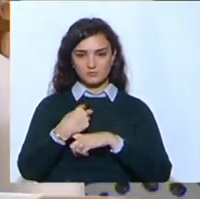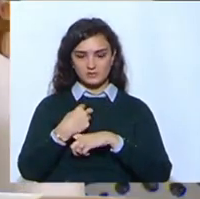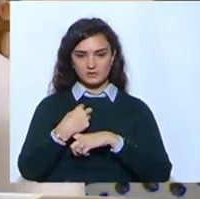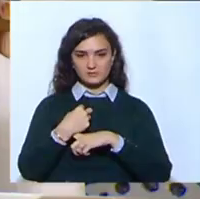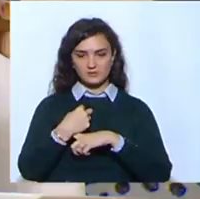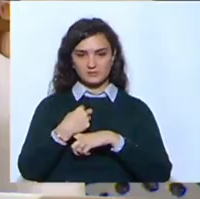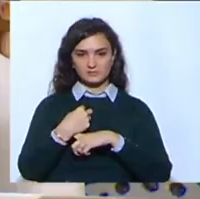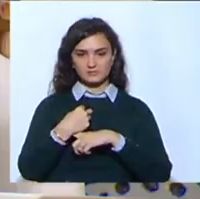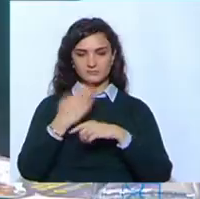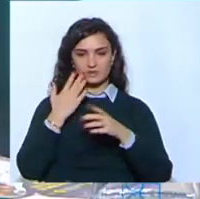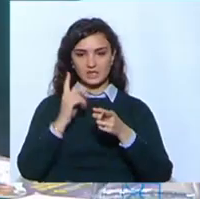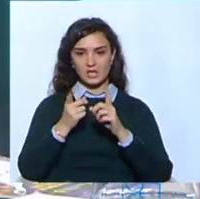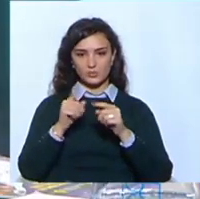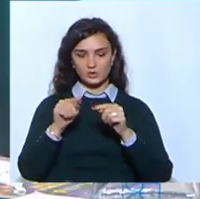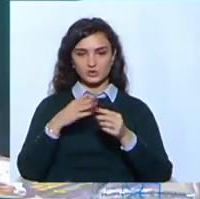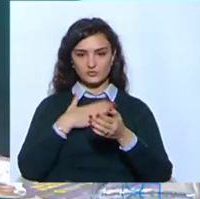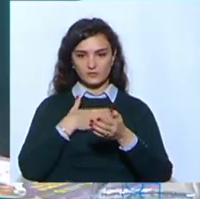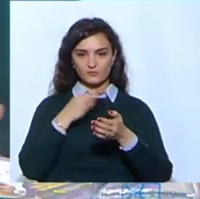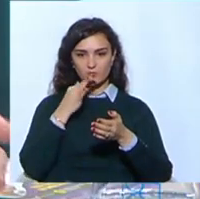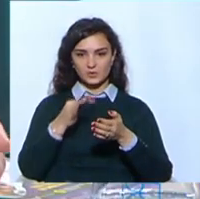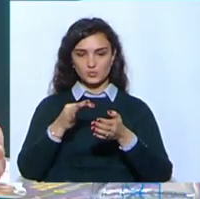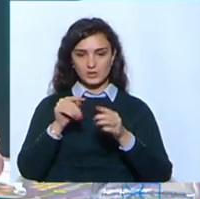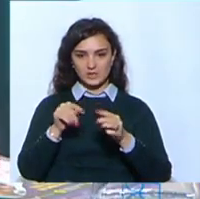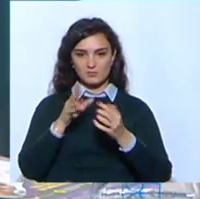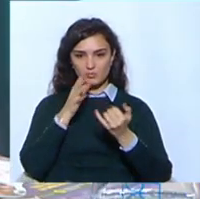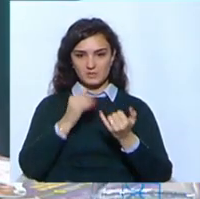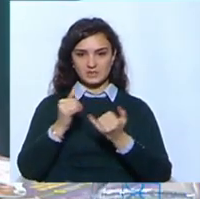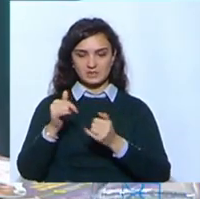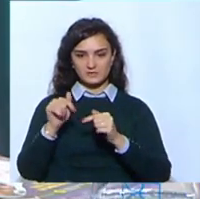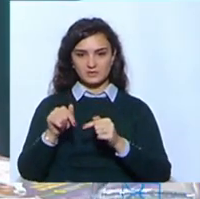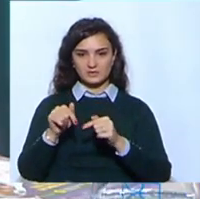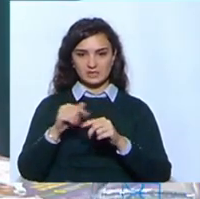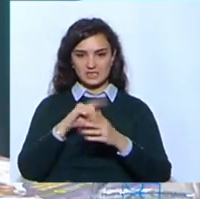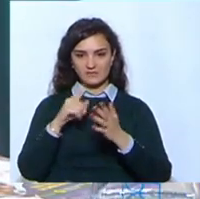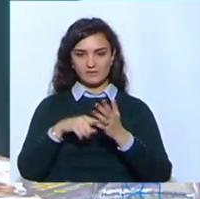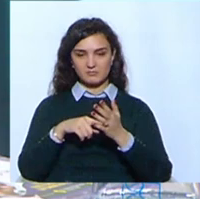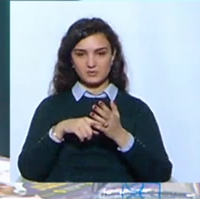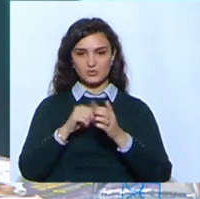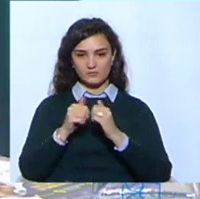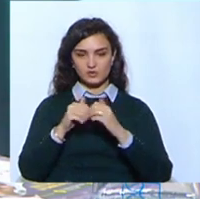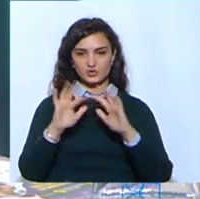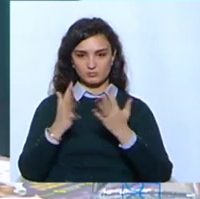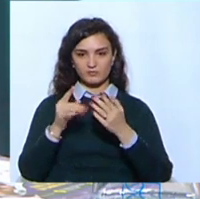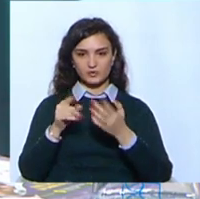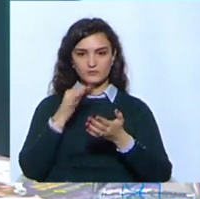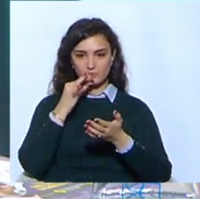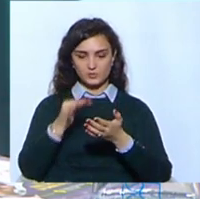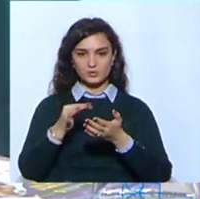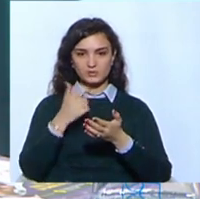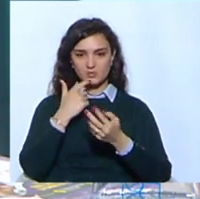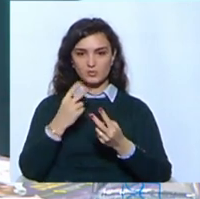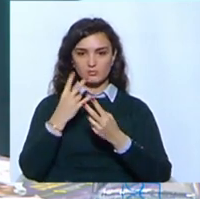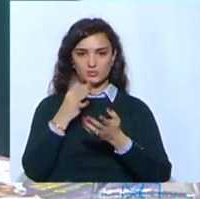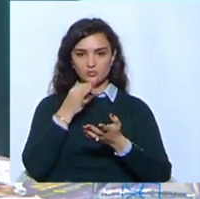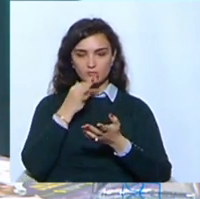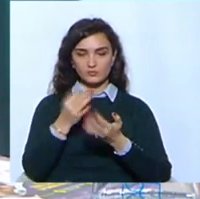სტუმრობისთვის. რეალურად ჩვენ ვუპასუხეთ ამ მომენტისათვის არსებულ კითხვებს, ყოველ შემთხვევაში დიდ ნაწილს ვუპასუხეთ. მაყურებელს